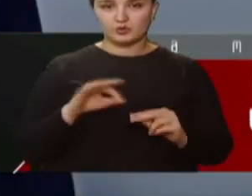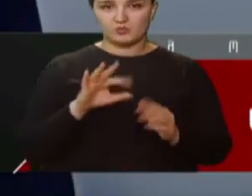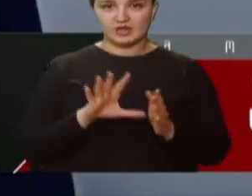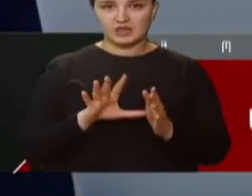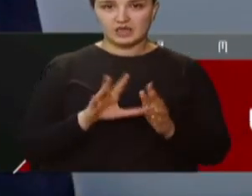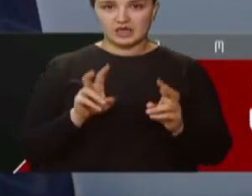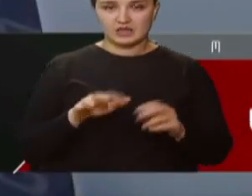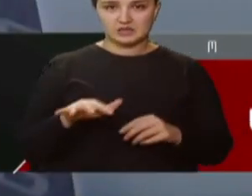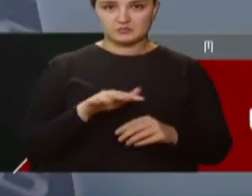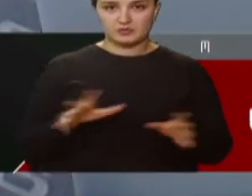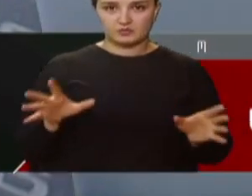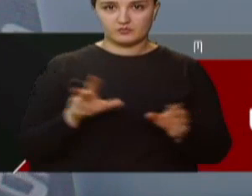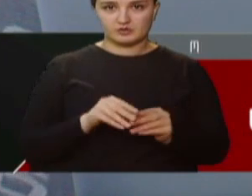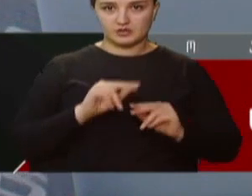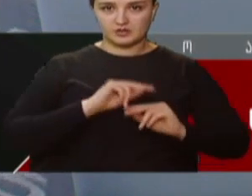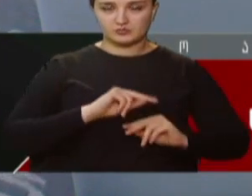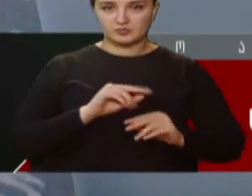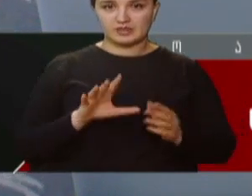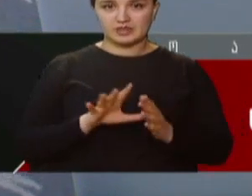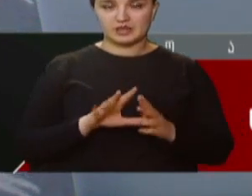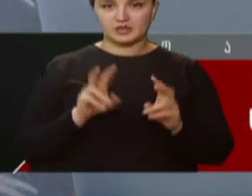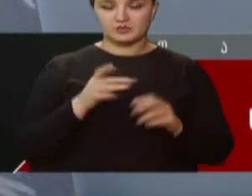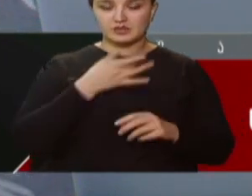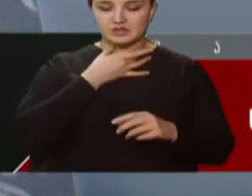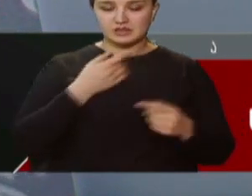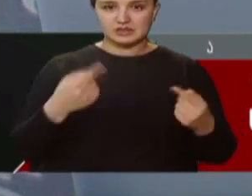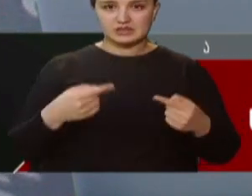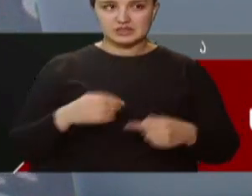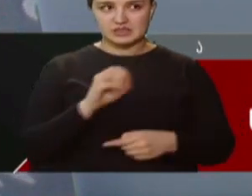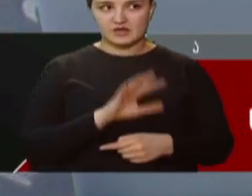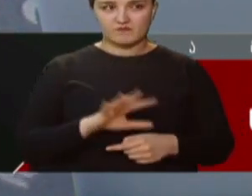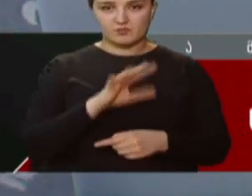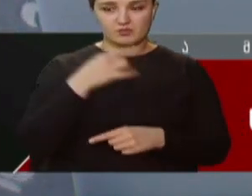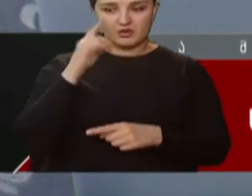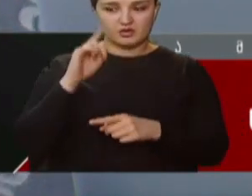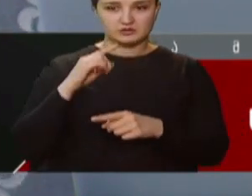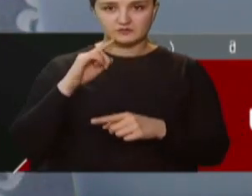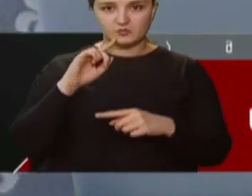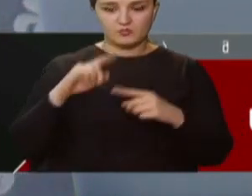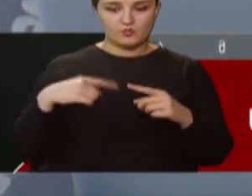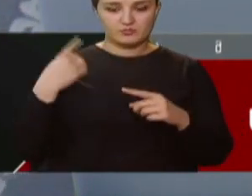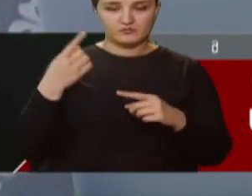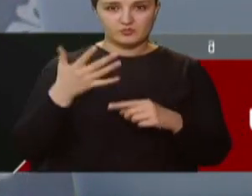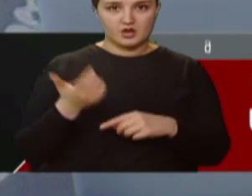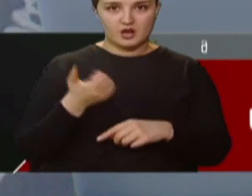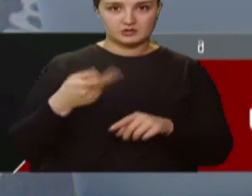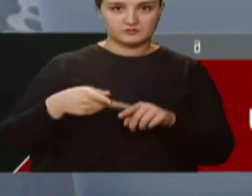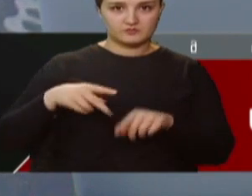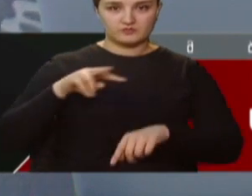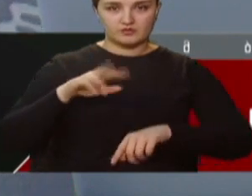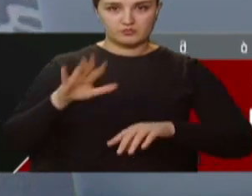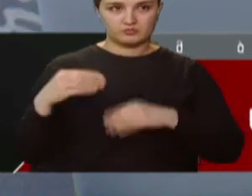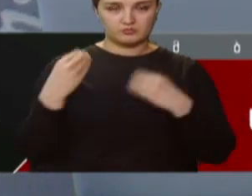energetikul tanamshnoblobaze ketsdeba, mit umetes rom energetikul krizisshi mqopi evropistvis Azerbaijani momdevno tsilebshi Aziz Gaur magebuli